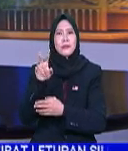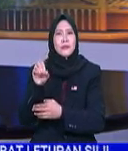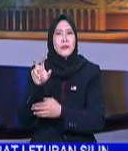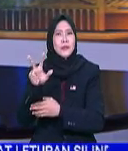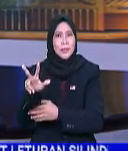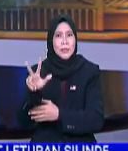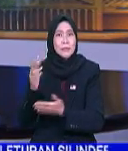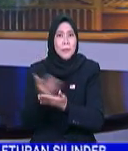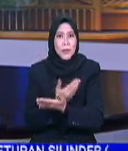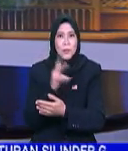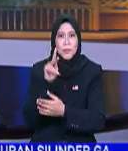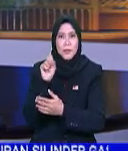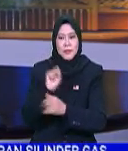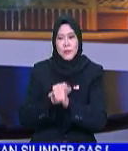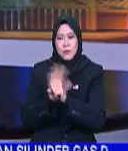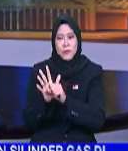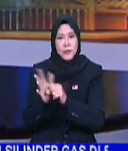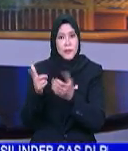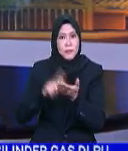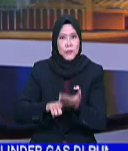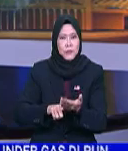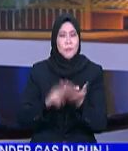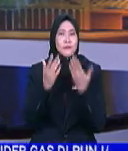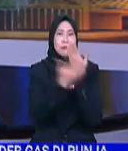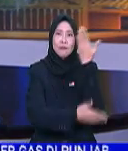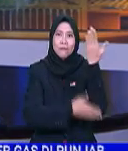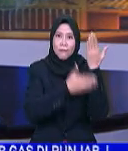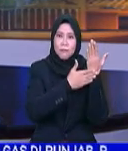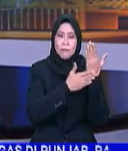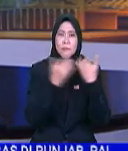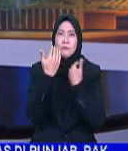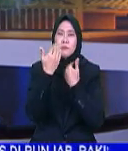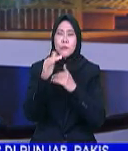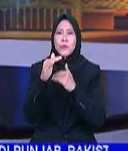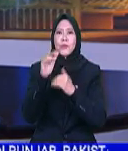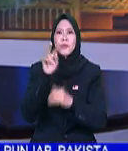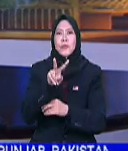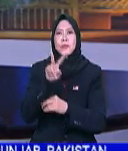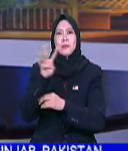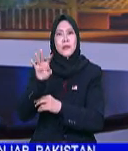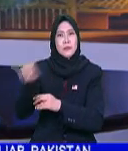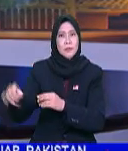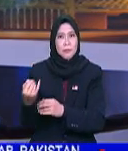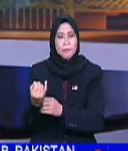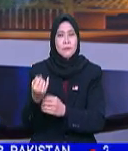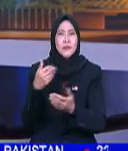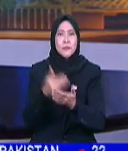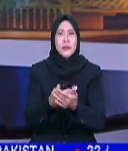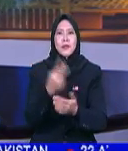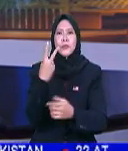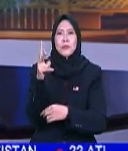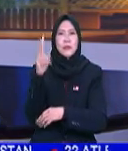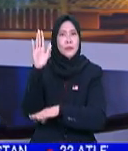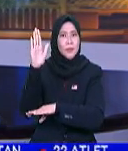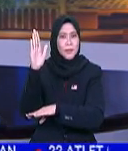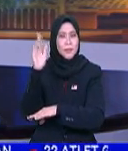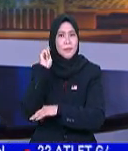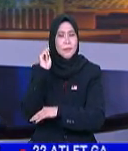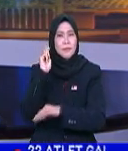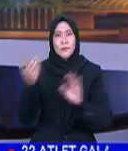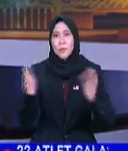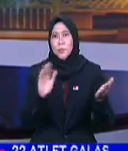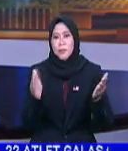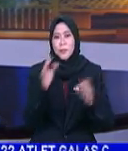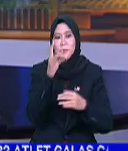17,236 kes baru COVID-19 dilaporkan di seluruh negara dalam tempoh 24 jam sehingga 12:30 hari tadi